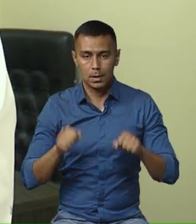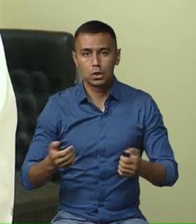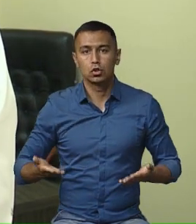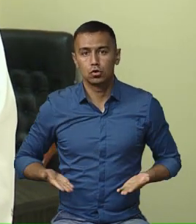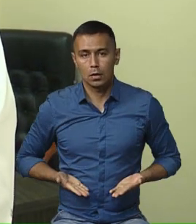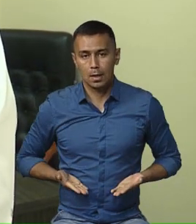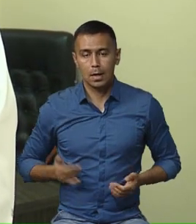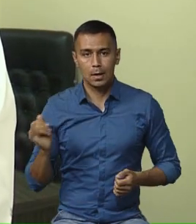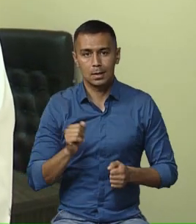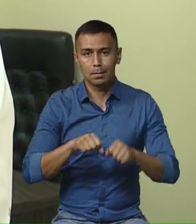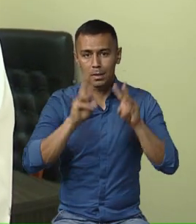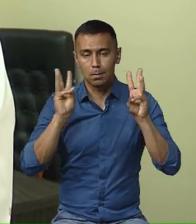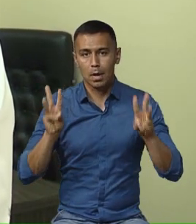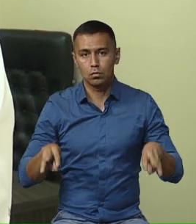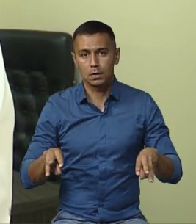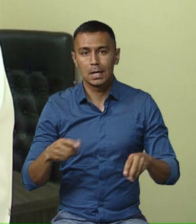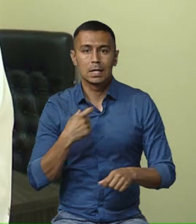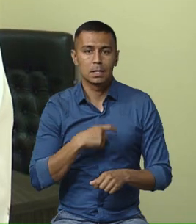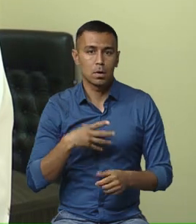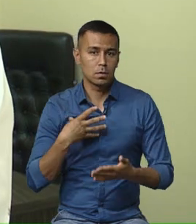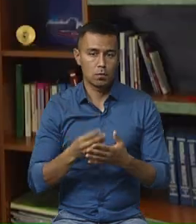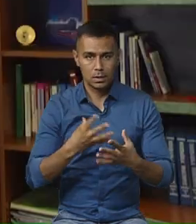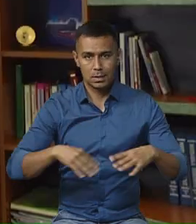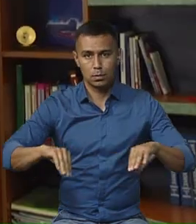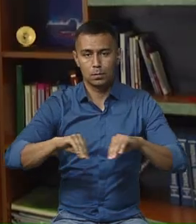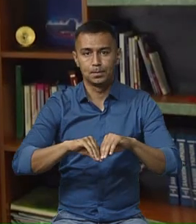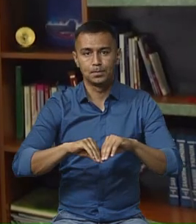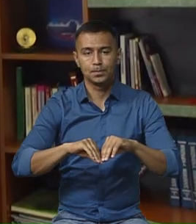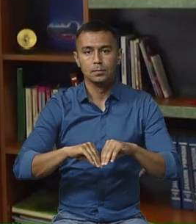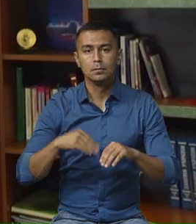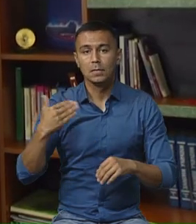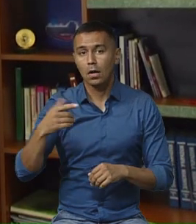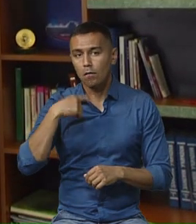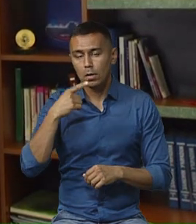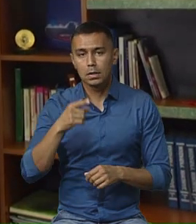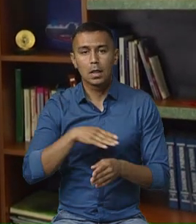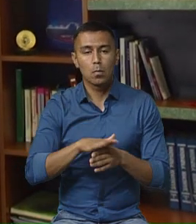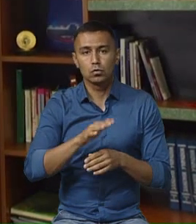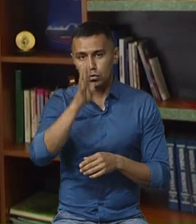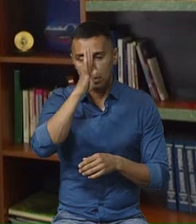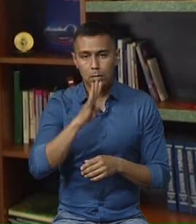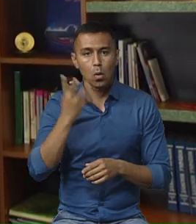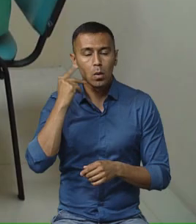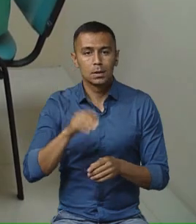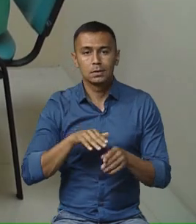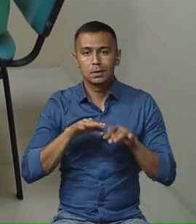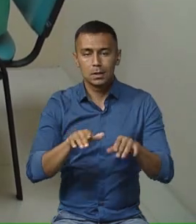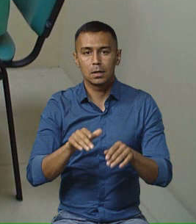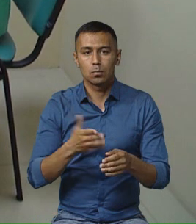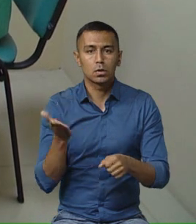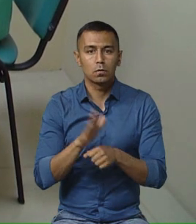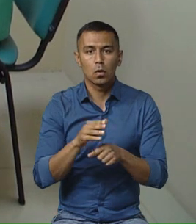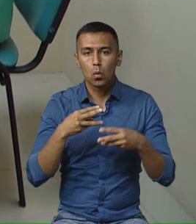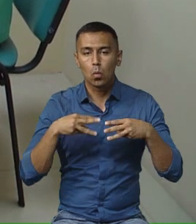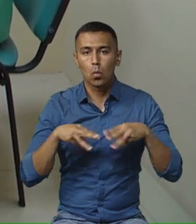жити і забезпечувати і себе, і свою сім'ю. Сергій Черешня каже, за неповних 4 місяці, відколи діє постанова уряду,